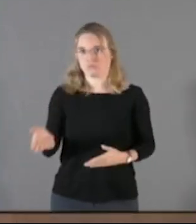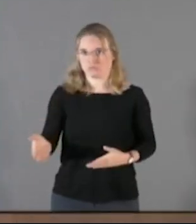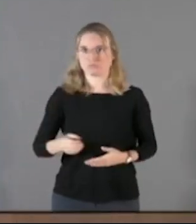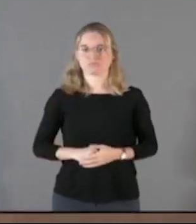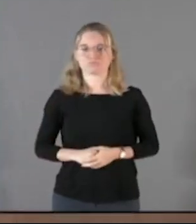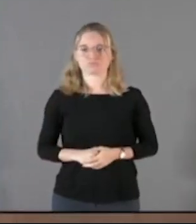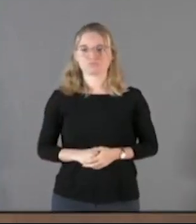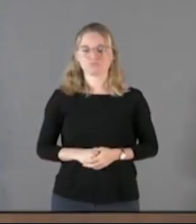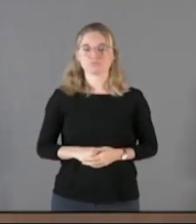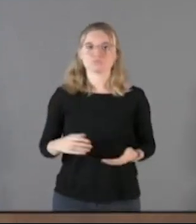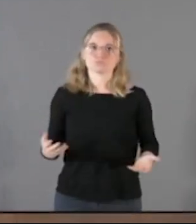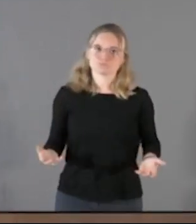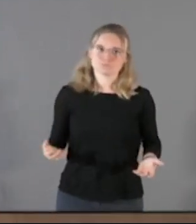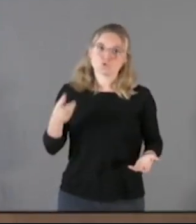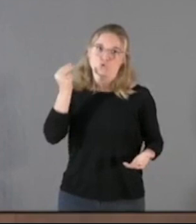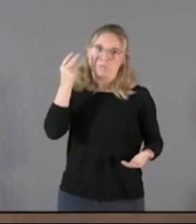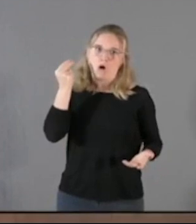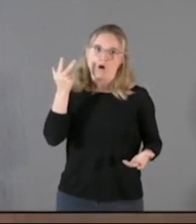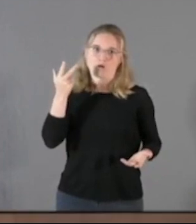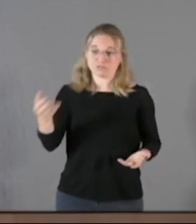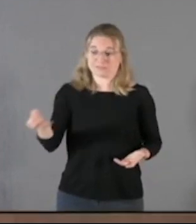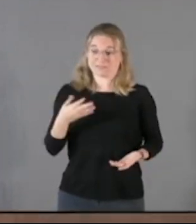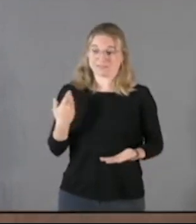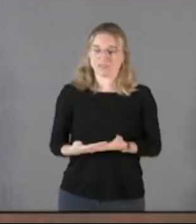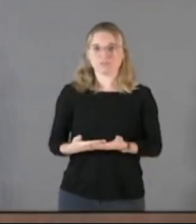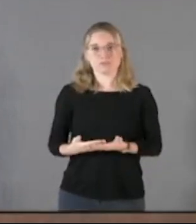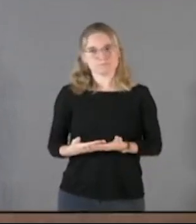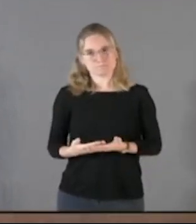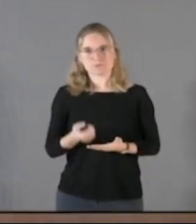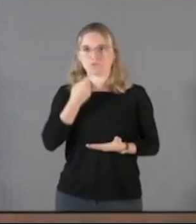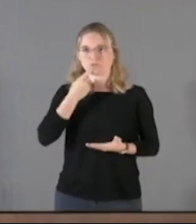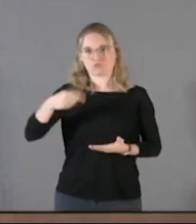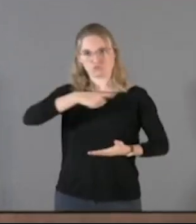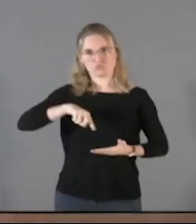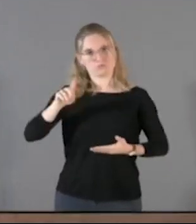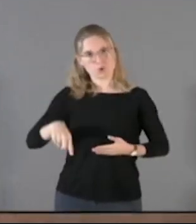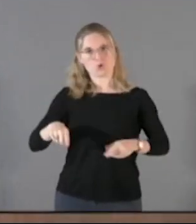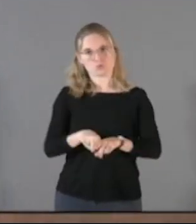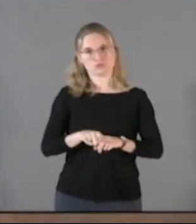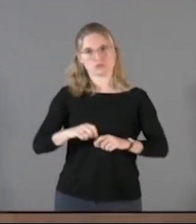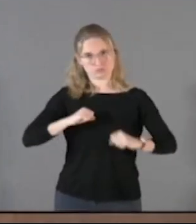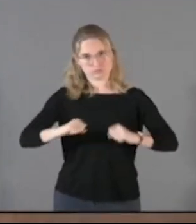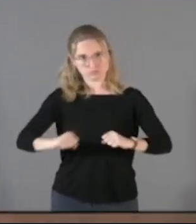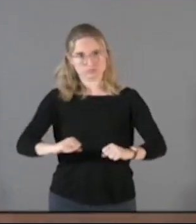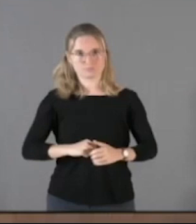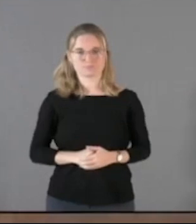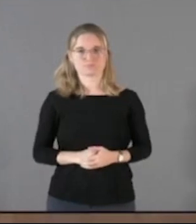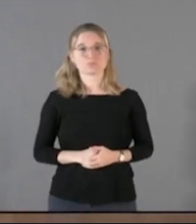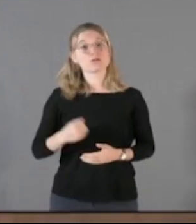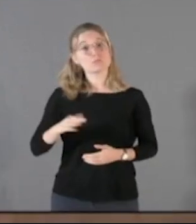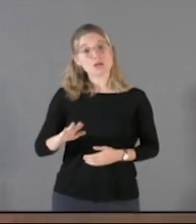cette nouvelle, on peut être amené à se mobiliser. Mais en dehors de ça, le directeur a